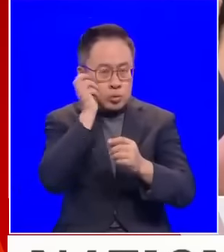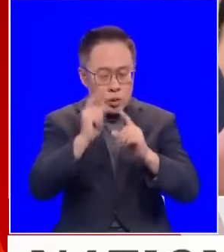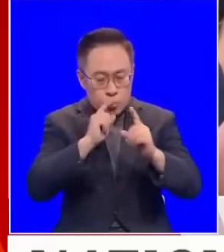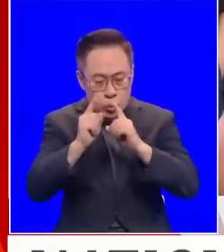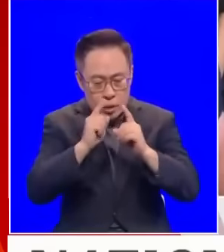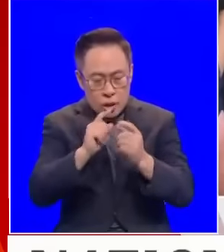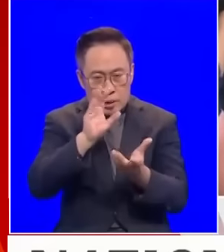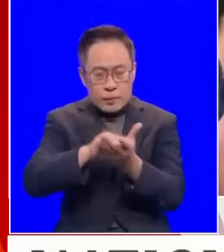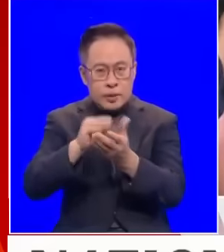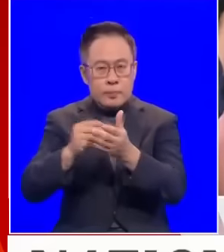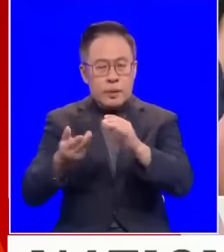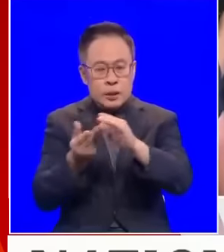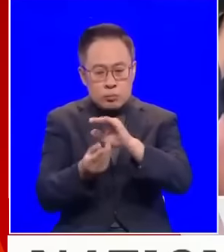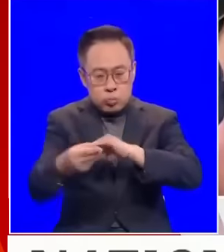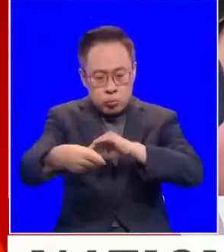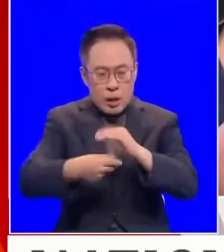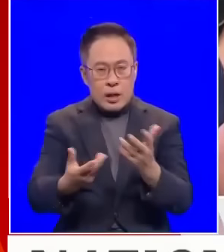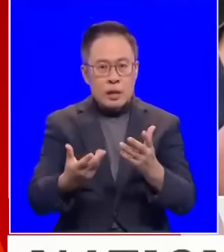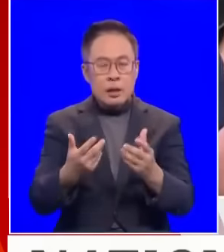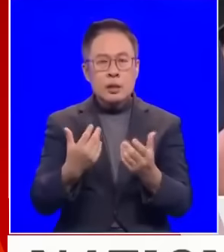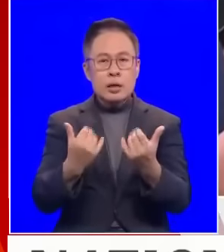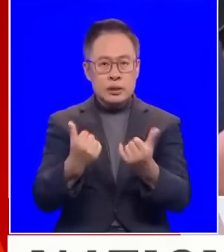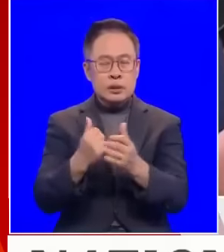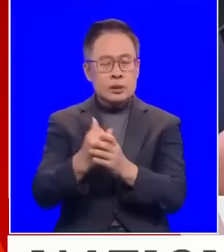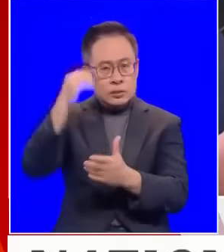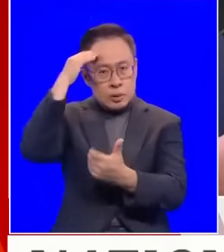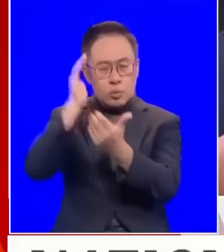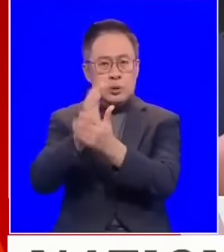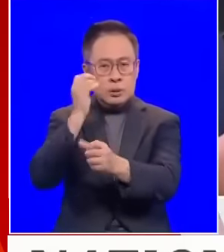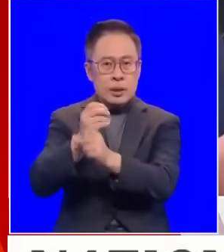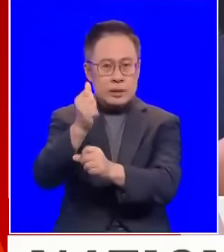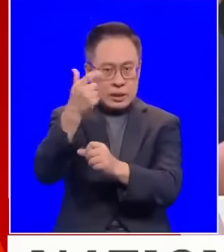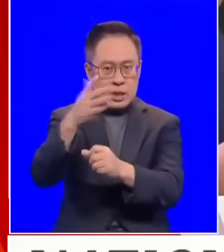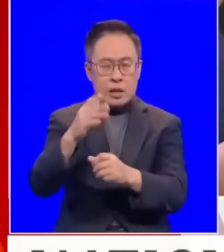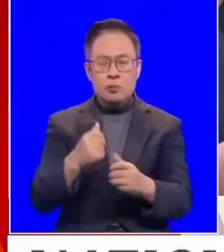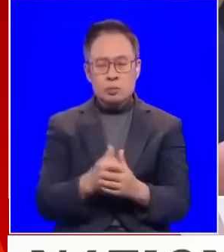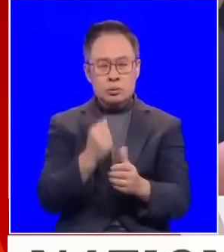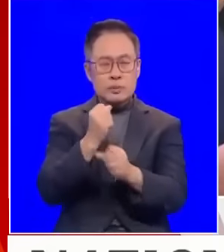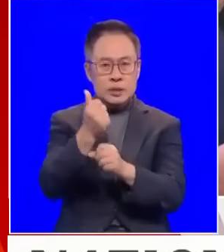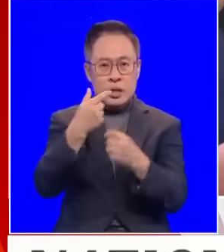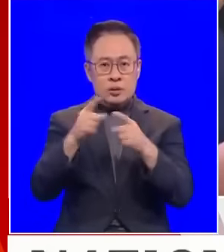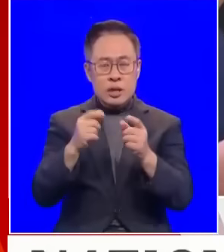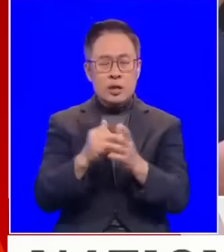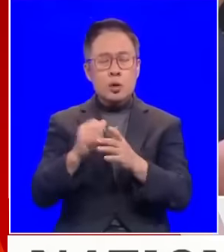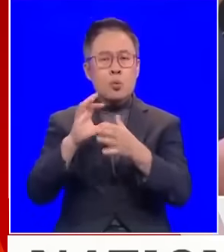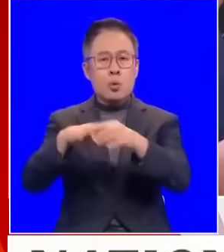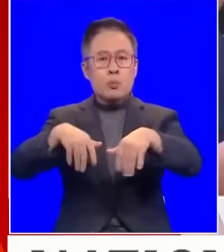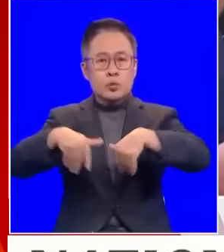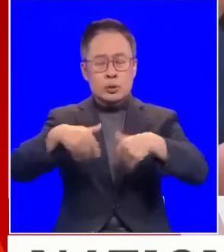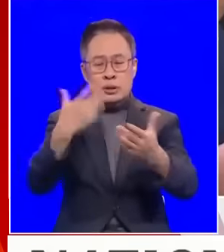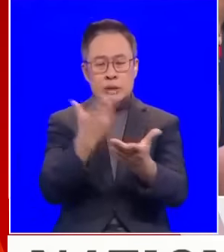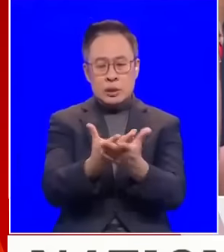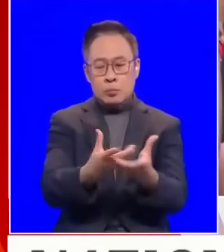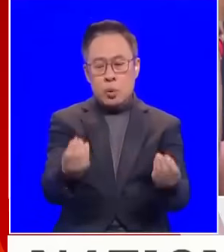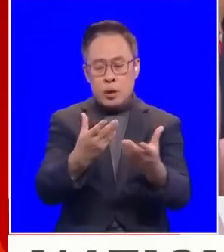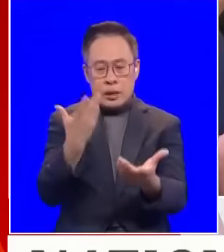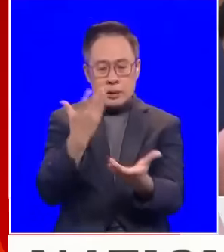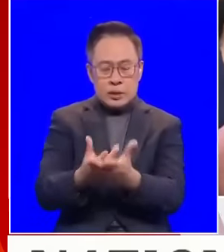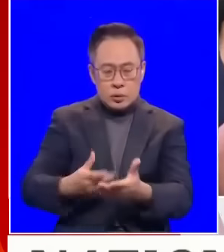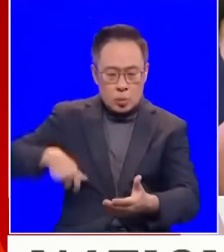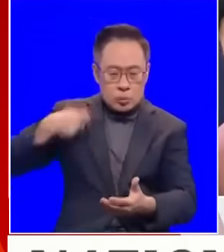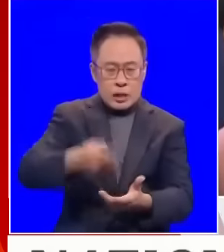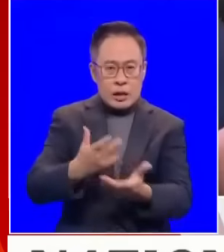ต่อรวมถึงเรื่องของการฟอกเงินด้วยแต่ก็ยังเป็นห่วงผู้เสียหายว่าจะสามารถติดตามทรัพย์สินกลับคืนมาได้มากเท่าไหร่นะคะ